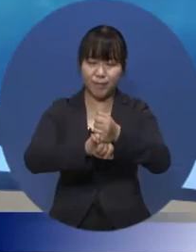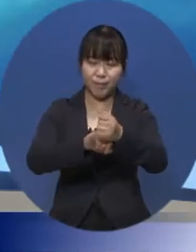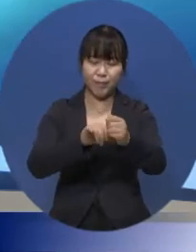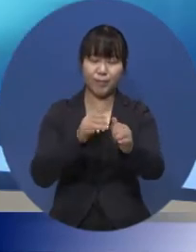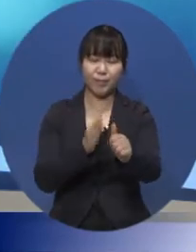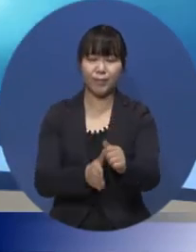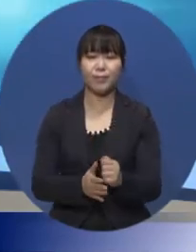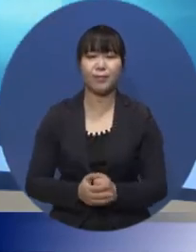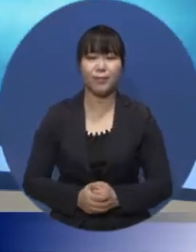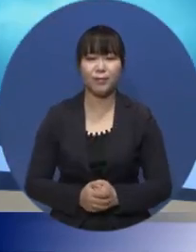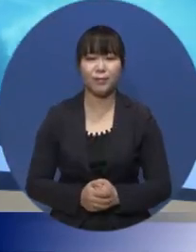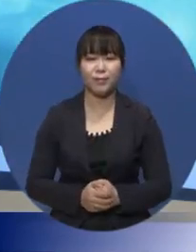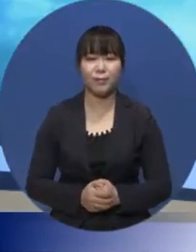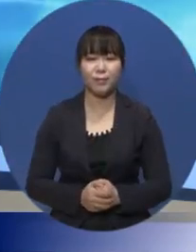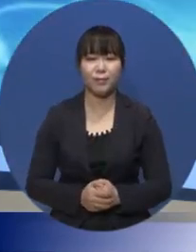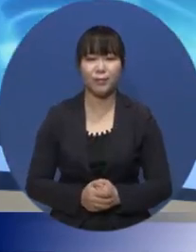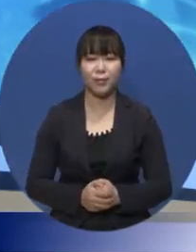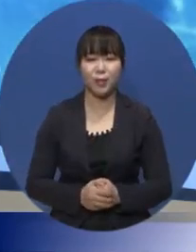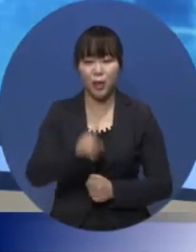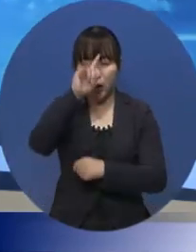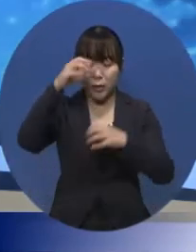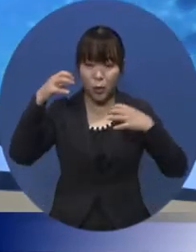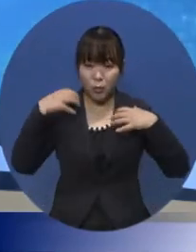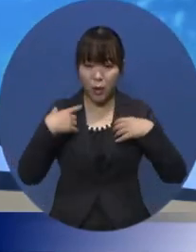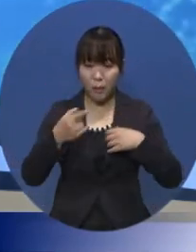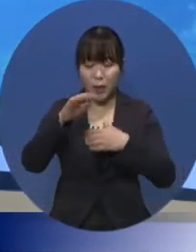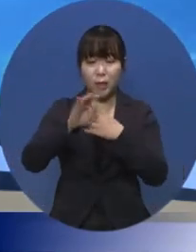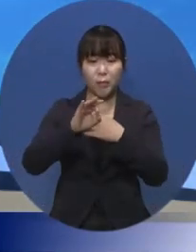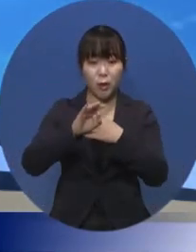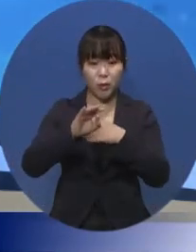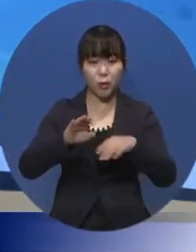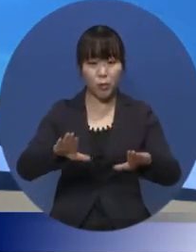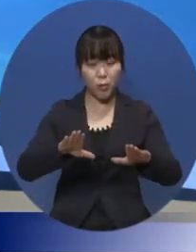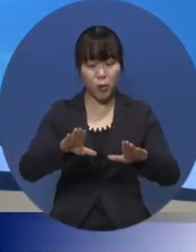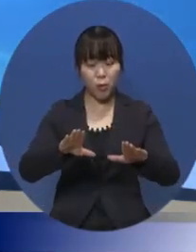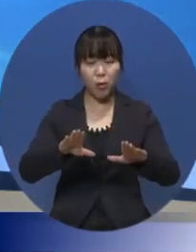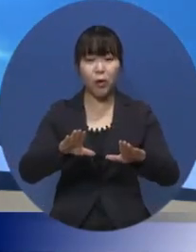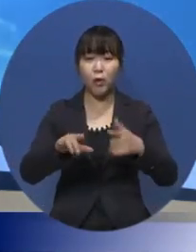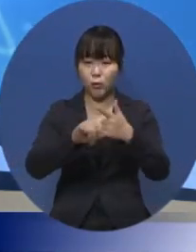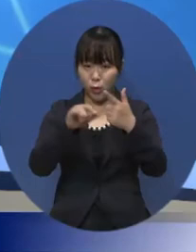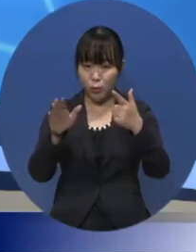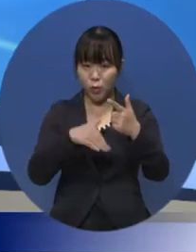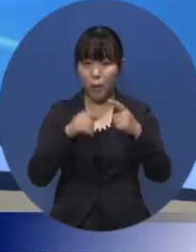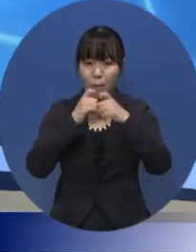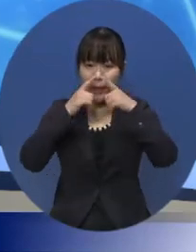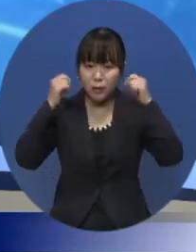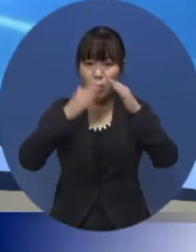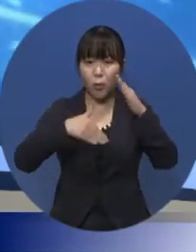챙겨주시기 바랍니다. 정부가 이르면 내달부터 마스크의 공적 공급